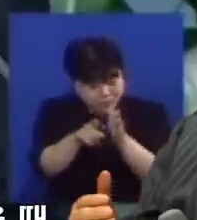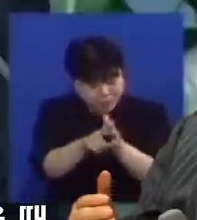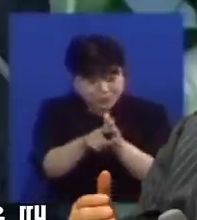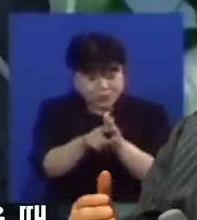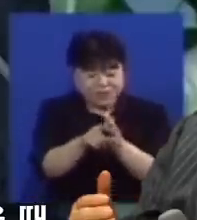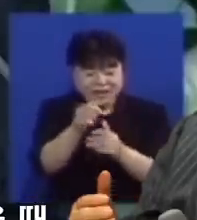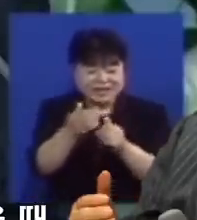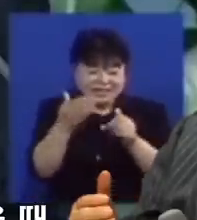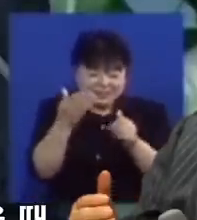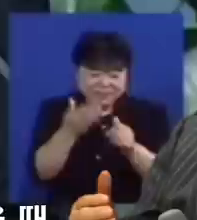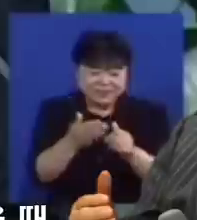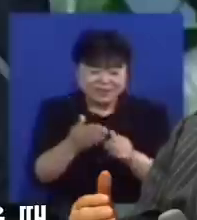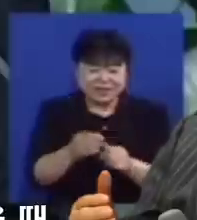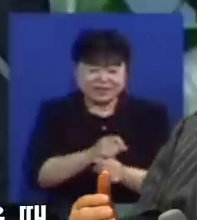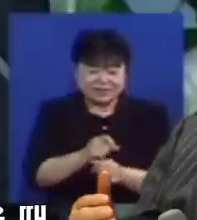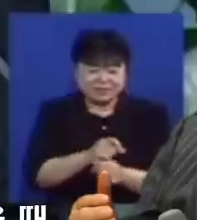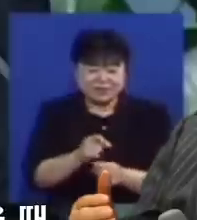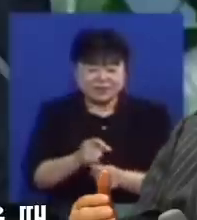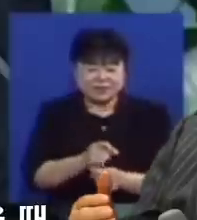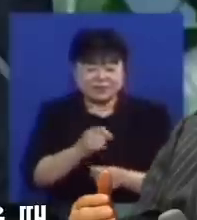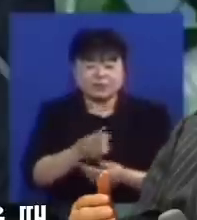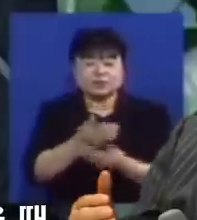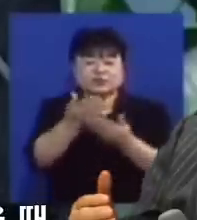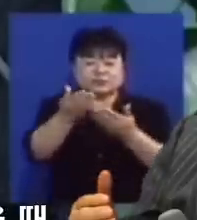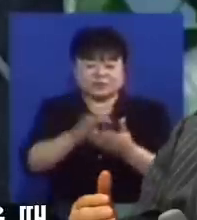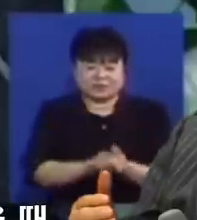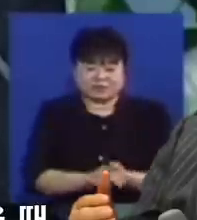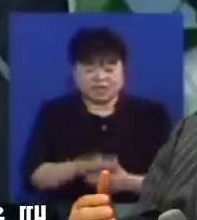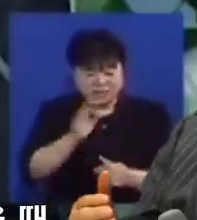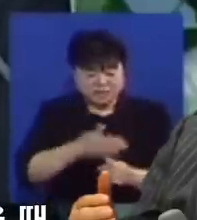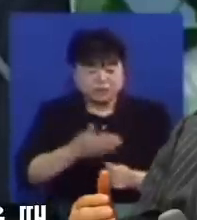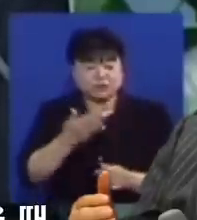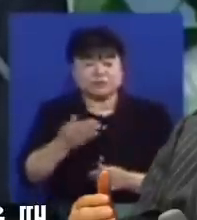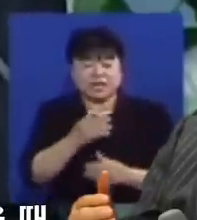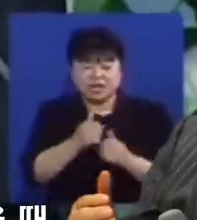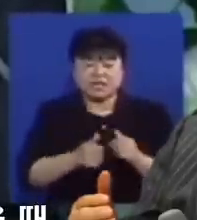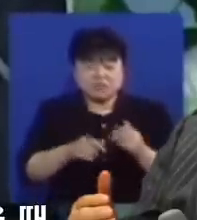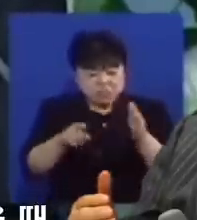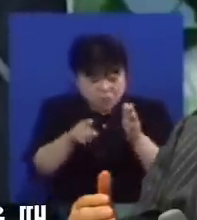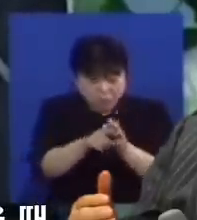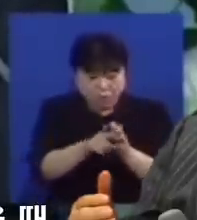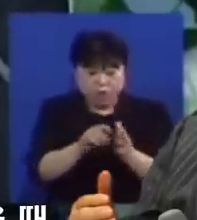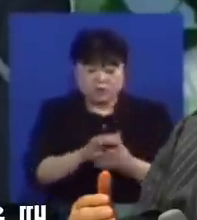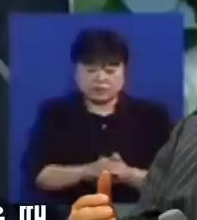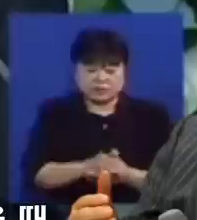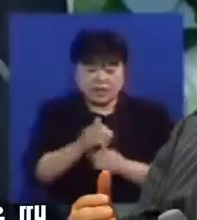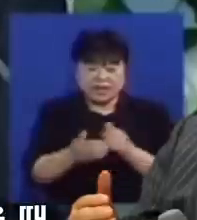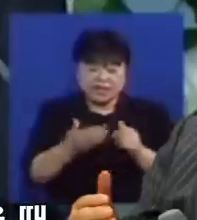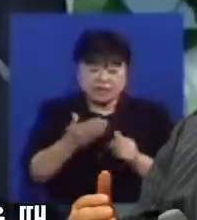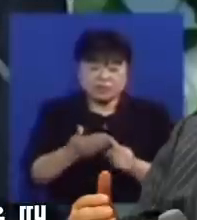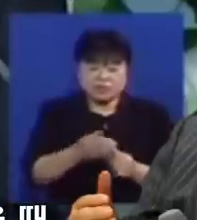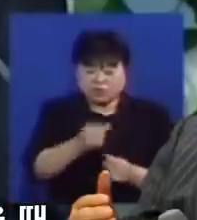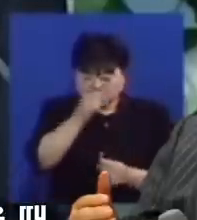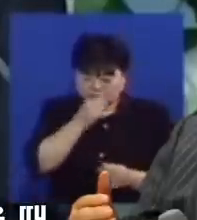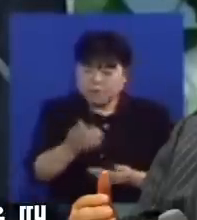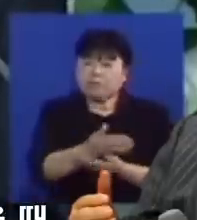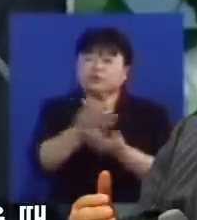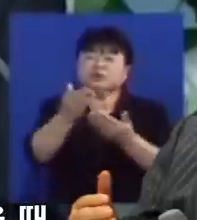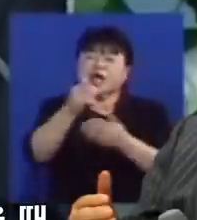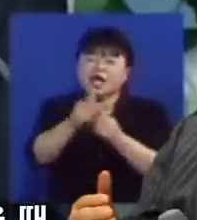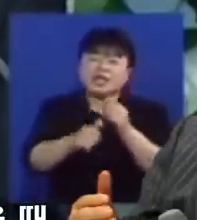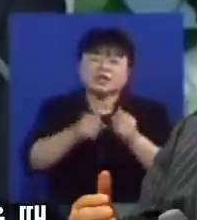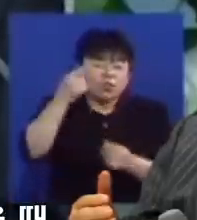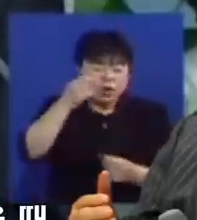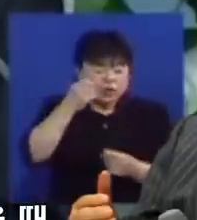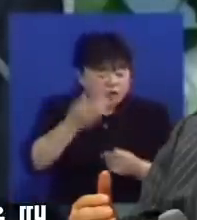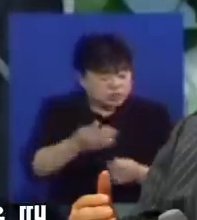것을 하나님께 특징을 베푼다고 잘못 생각했습니다. 아, 우리가 하나님 믿어주는데 하나님께 이렇게 우리가 좋은 일을 베푸는데 왜 하나님이